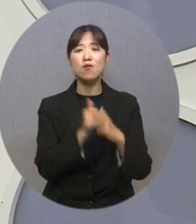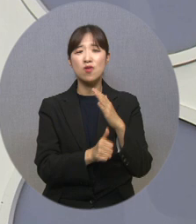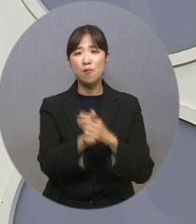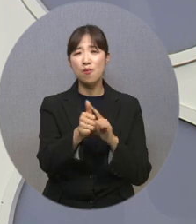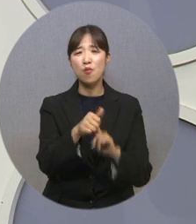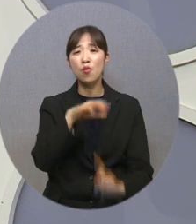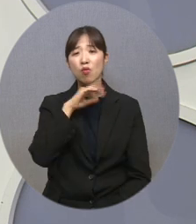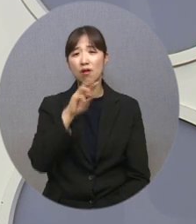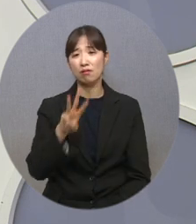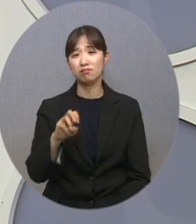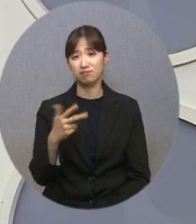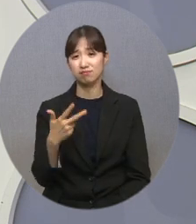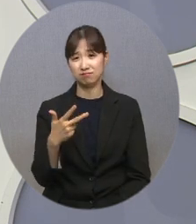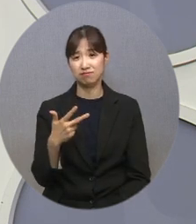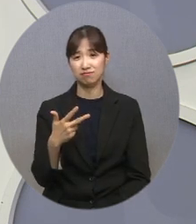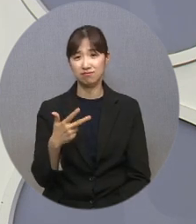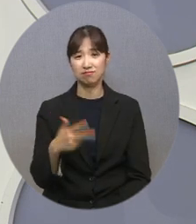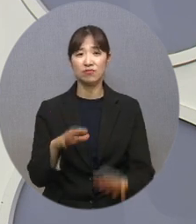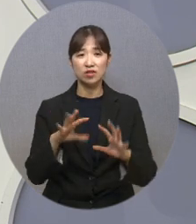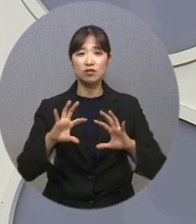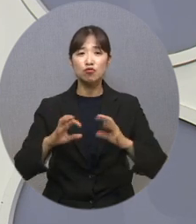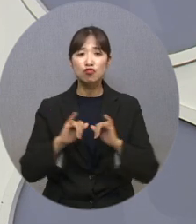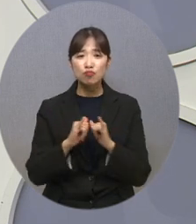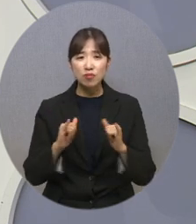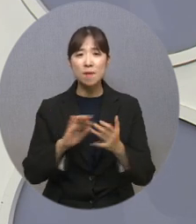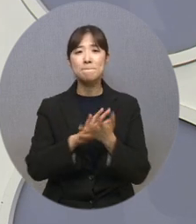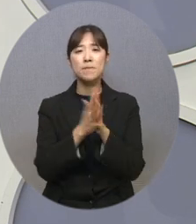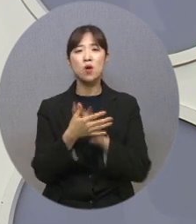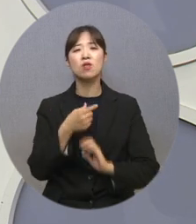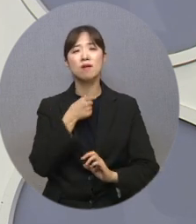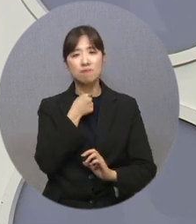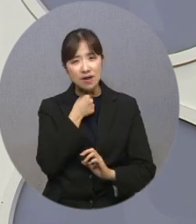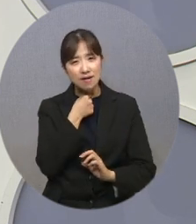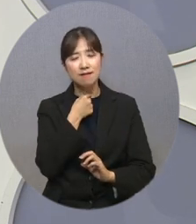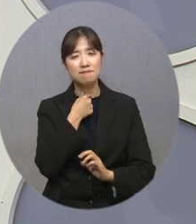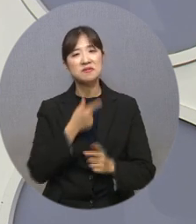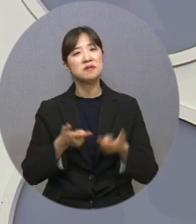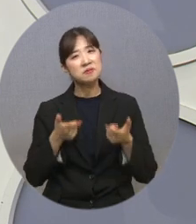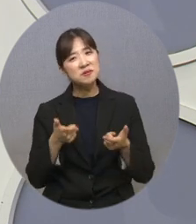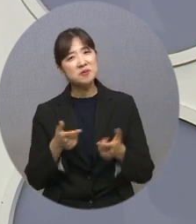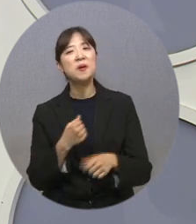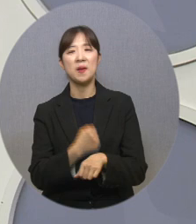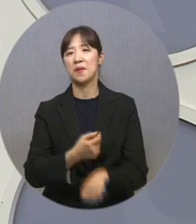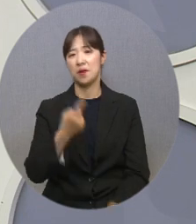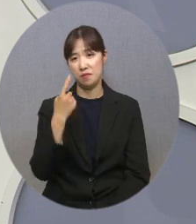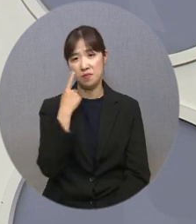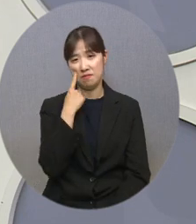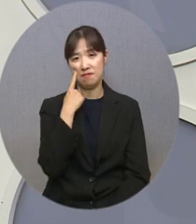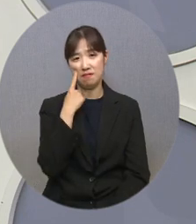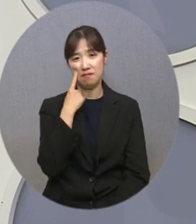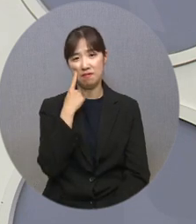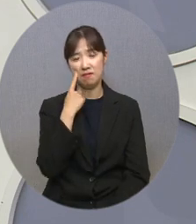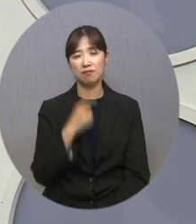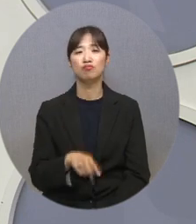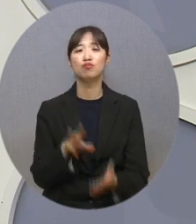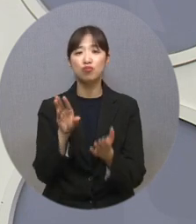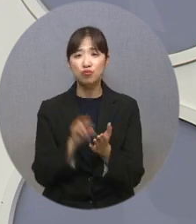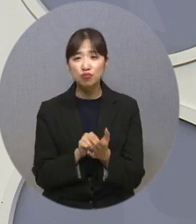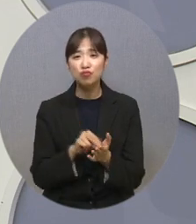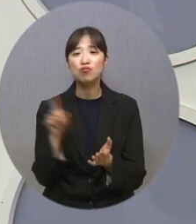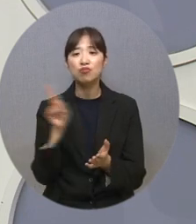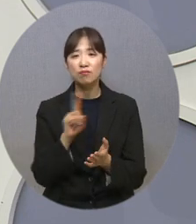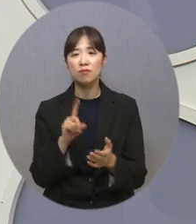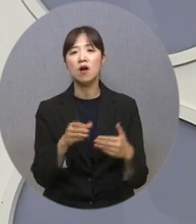당대표가 37세 아닙니까? 지금 국민들이 변화를 바라고 지금 시험을 하고 있잖아요. 문제는